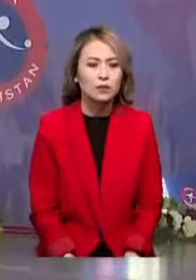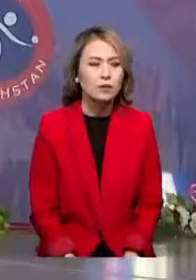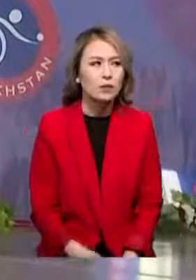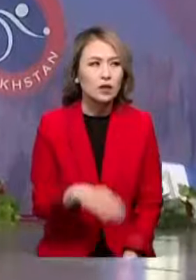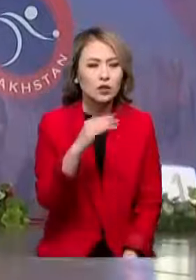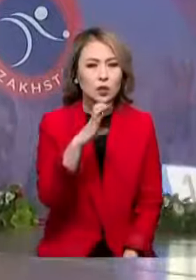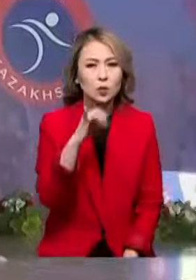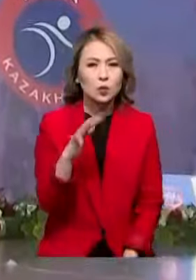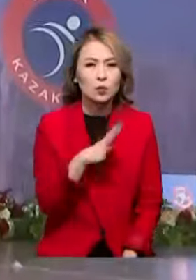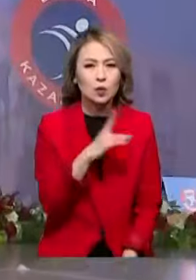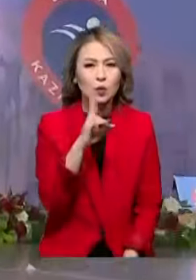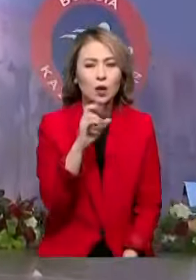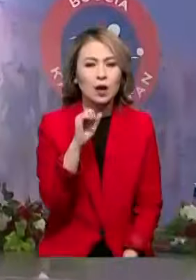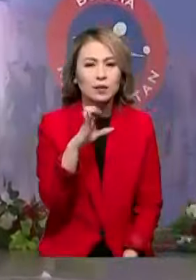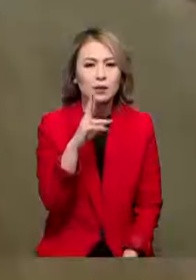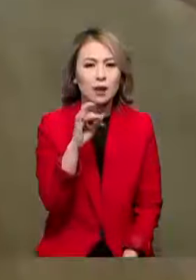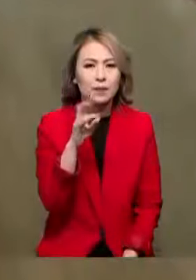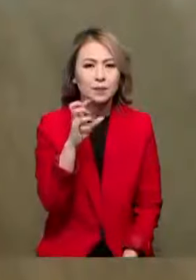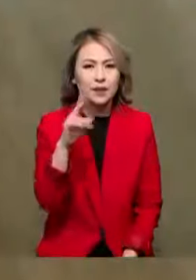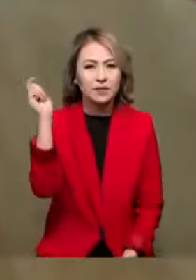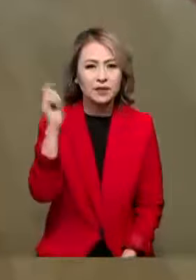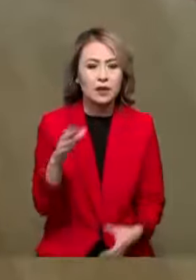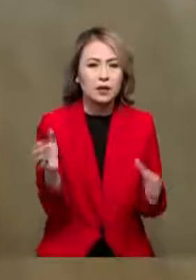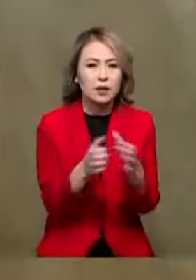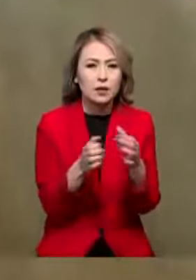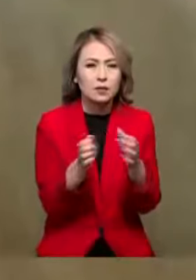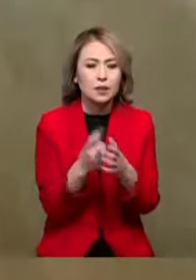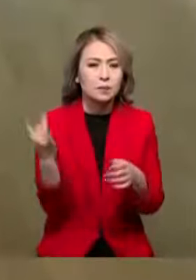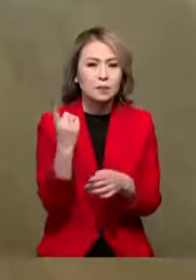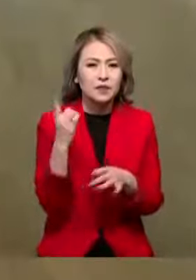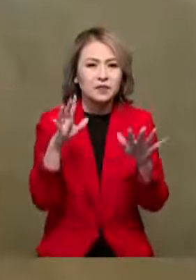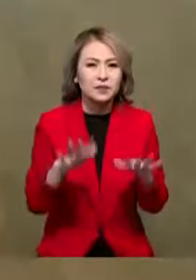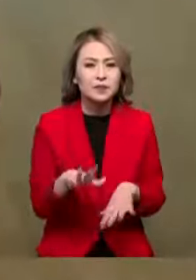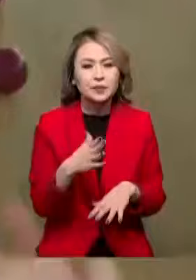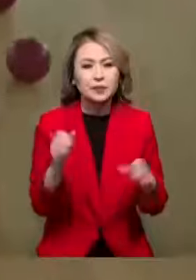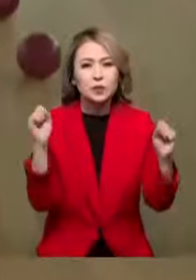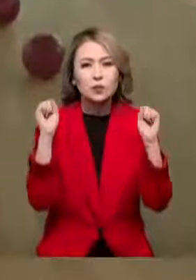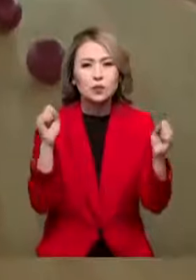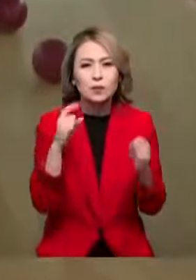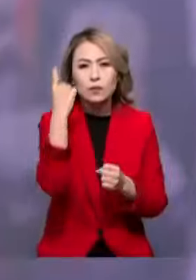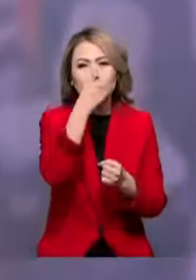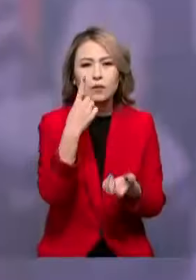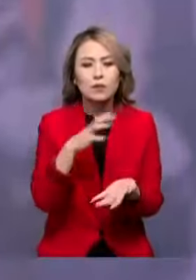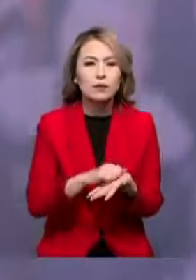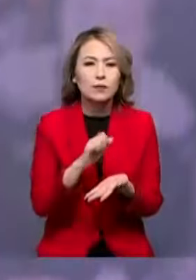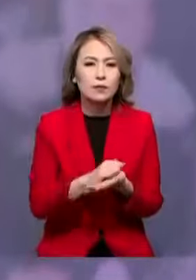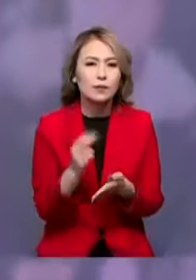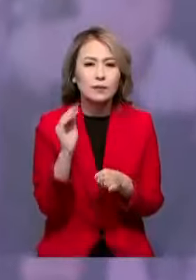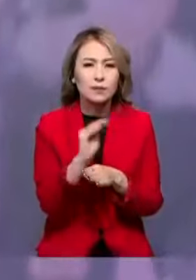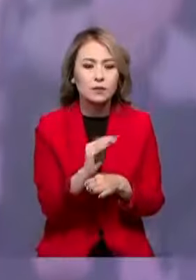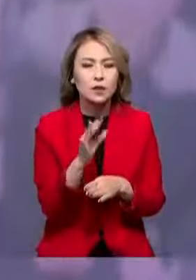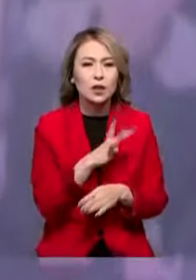Жетісу өңірінен келген Қуаныш Асқарбеков жалпы командалық және жекелесінде бірінші орынға ие болды. Ол осы спорт түрімен бір жыл бойы айналысады. Соған